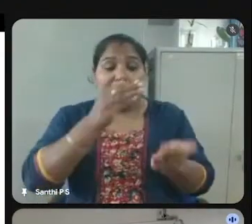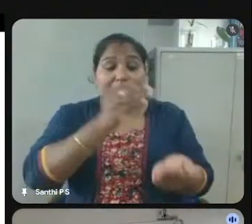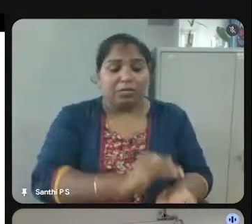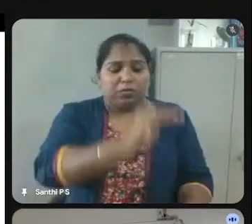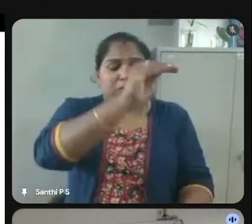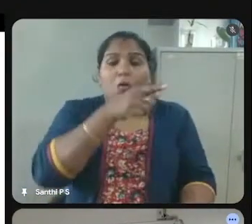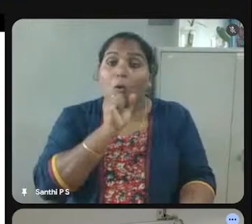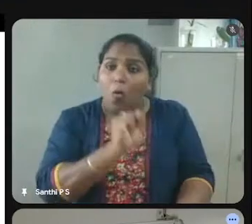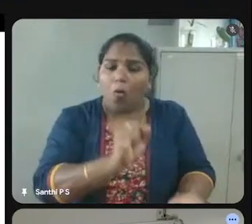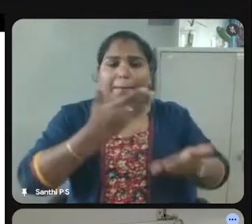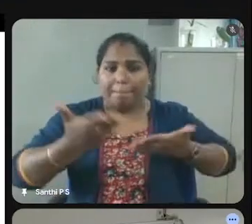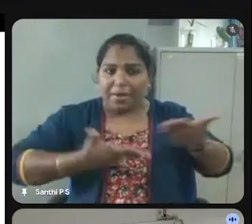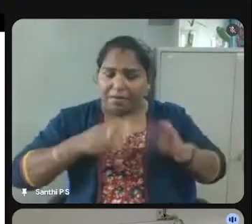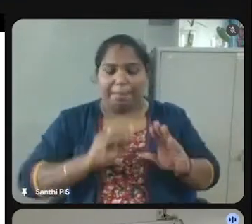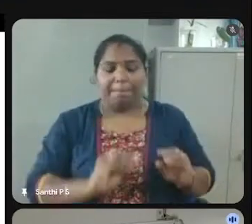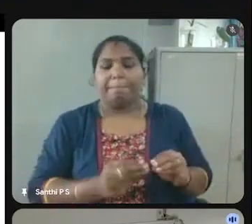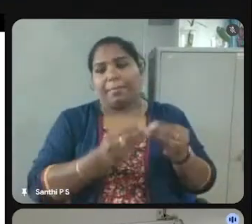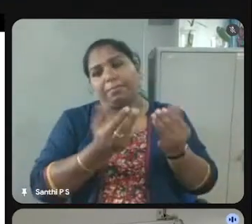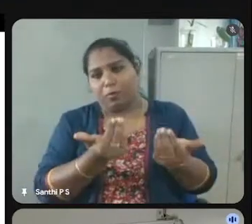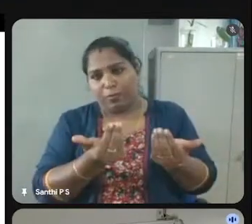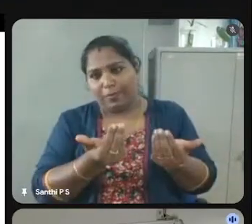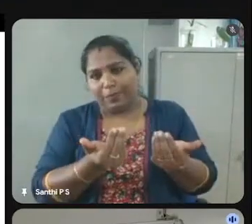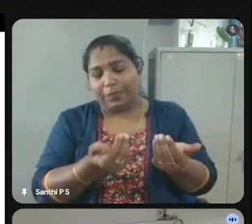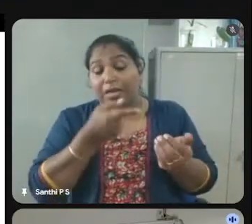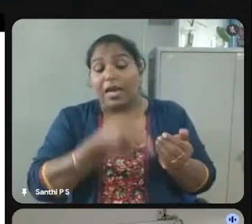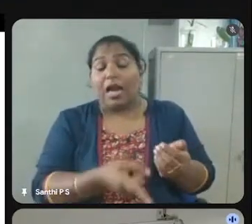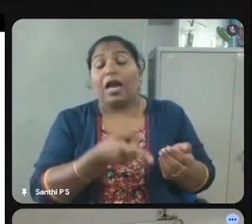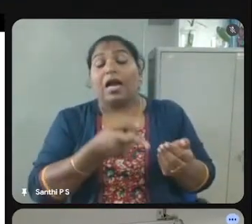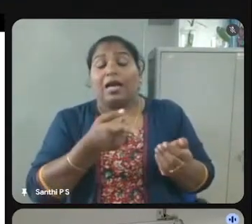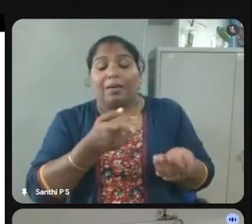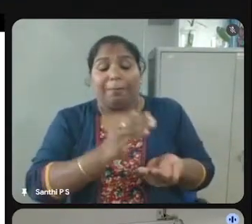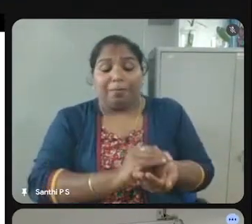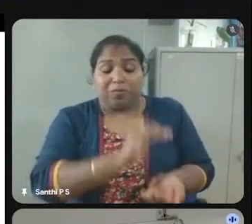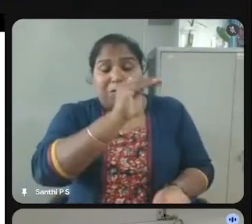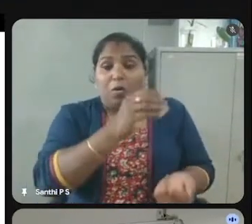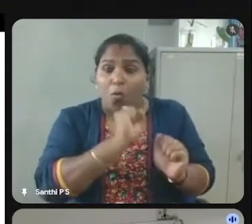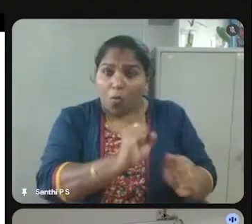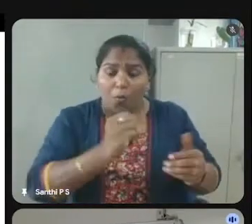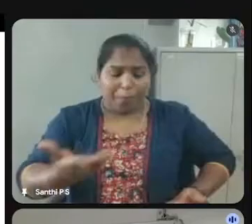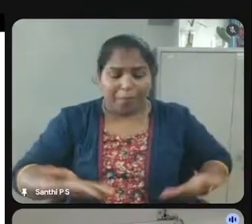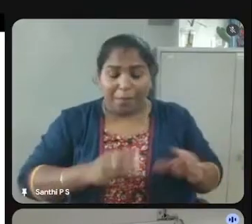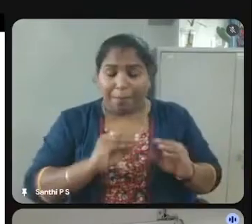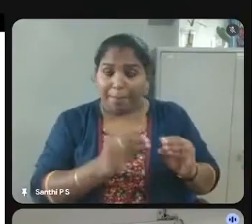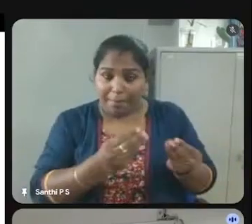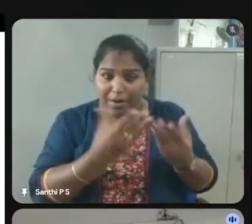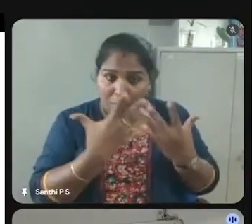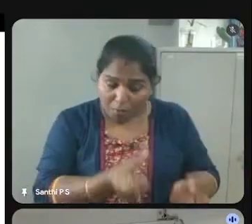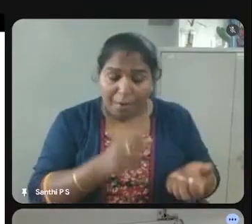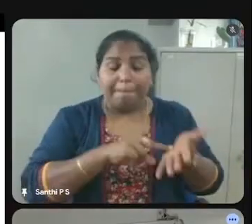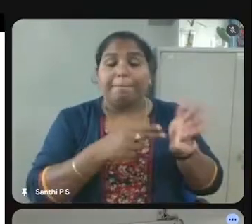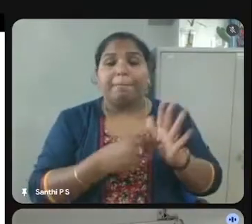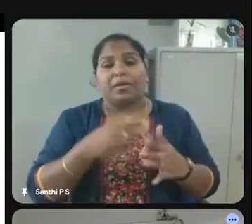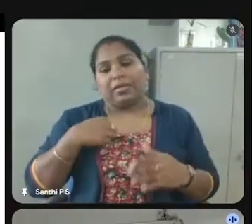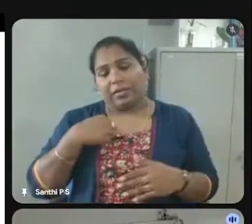രൂപീകരിക്കാൻ നമുക്ക് സാധിക്കുകയുള്ളൂ. അങ്ങനെ ആ ഒരു സ്ഥിരത നിലനിർത്തണമെങ്കിൽ നമുക്ക് മെച്ചപ്പെട്ട മാനസികാരോഗ്യം വേണം